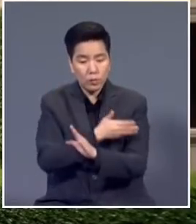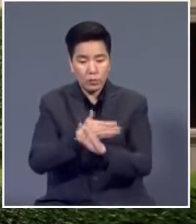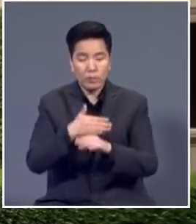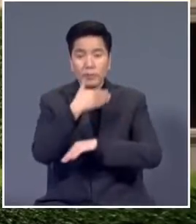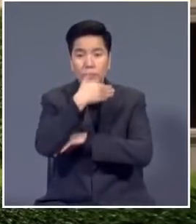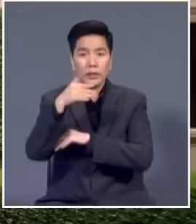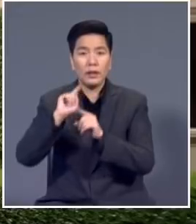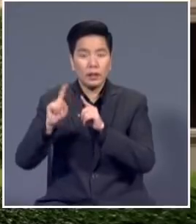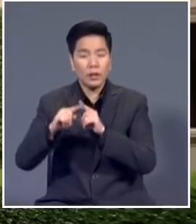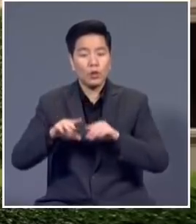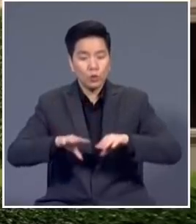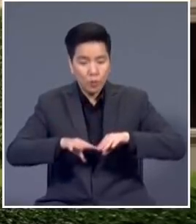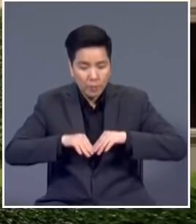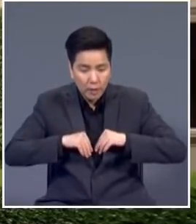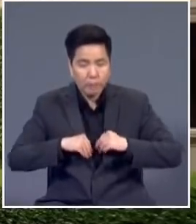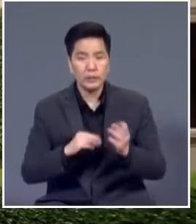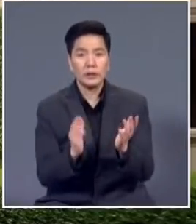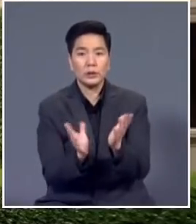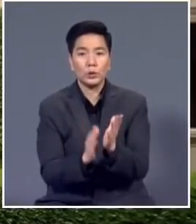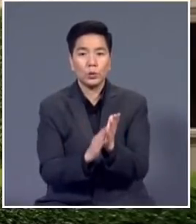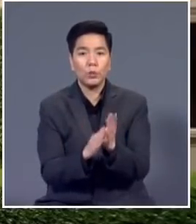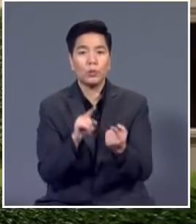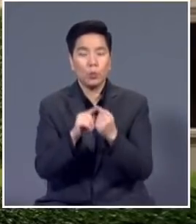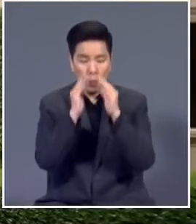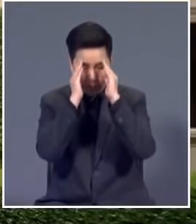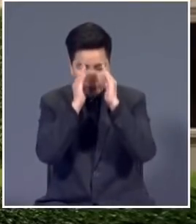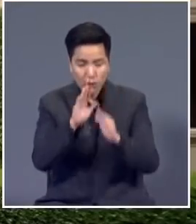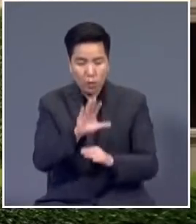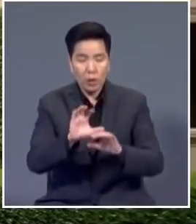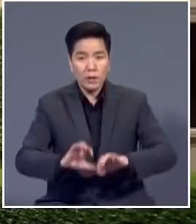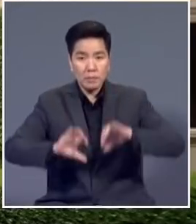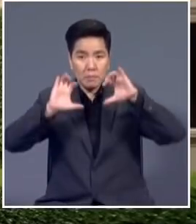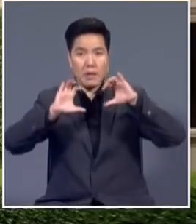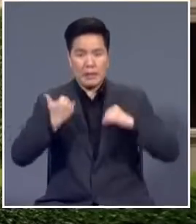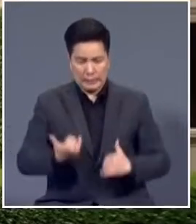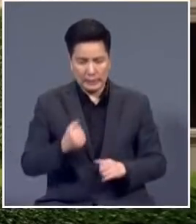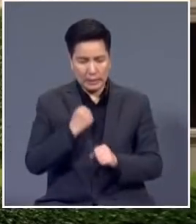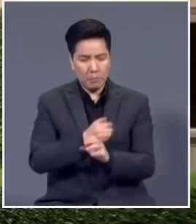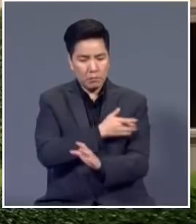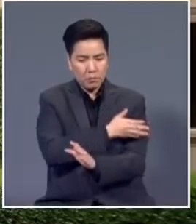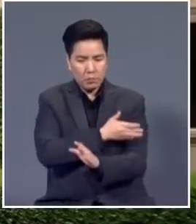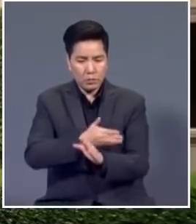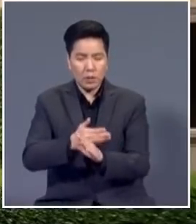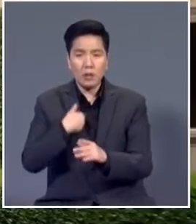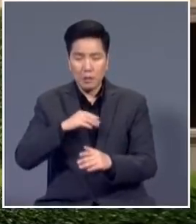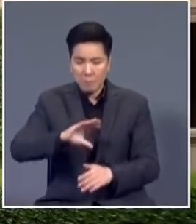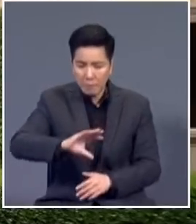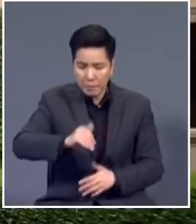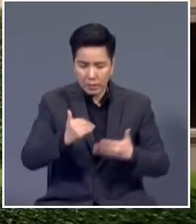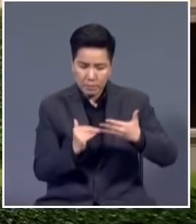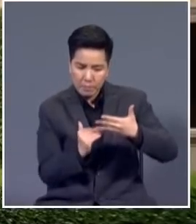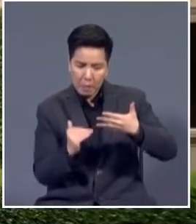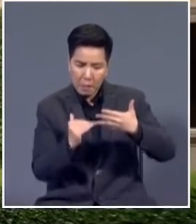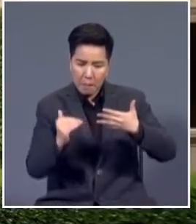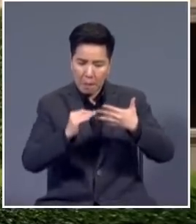ประเทศให้การยอมรับตอบรับและชื่นชมกับความตั้งใจของรัฐบาลนี้มาอย่างต่อเนื่องสะท้อนจากการทยอยปรับดีขึ้นของฐานะประเ